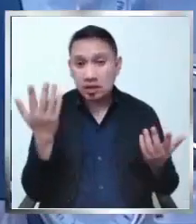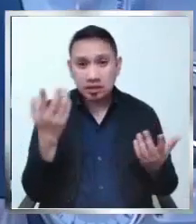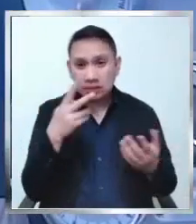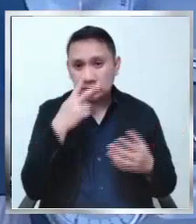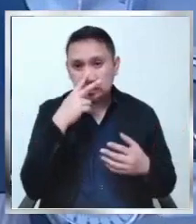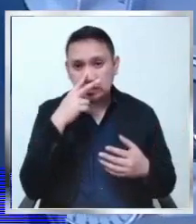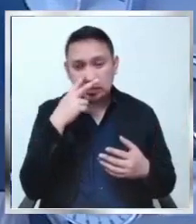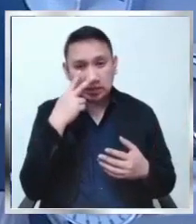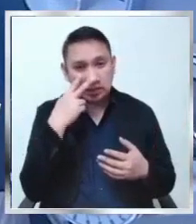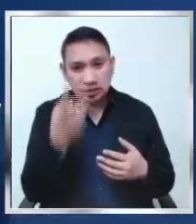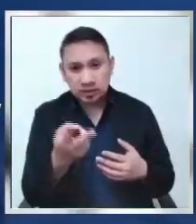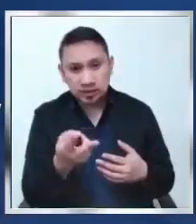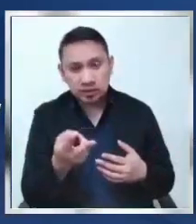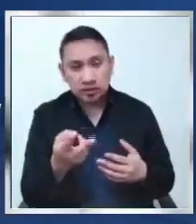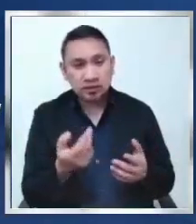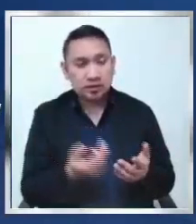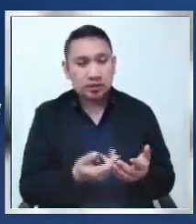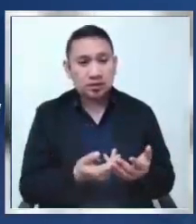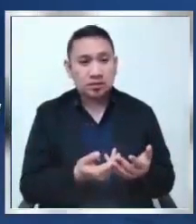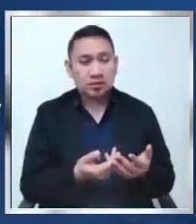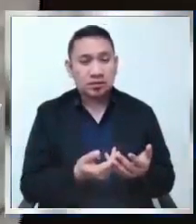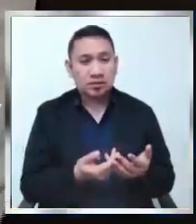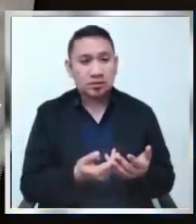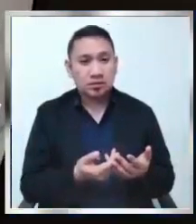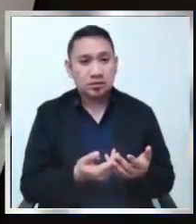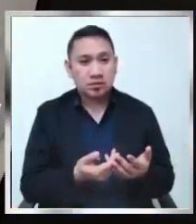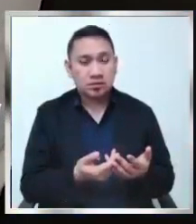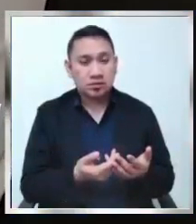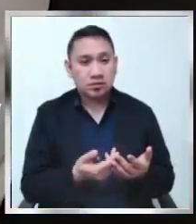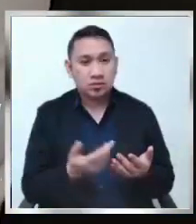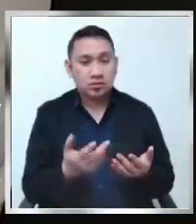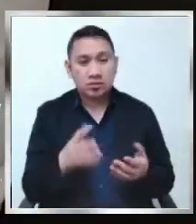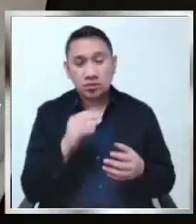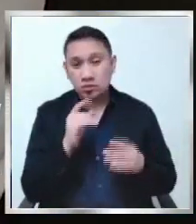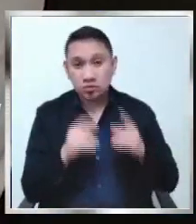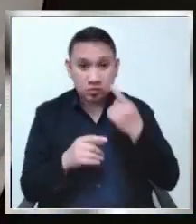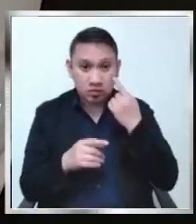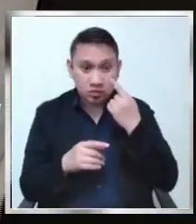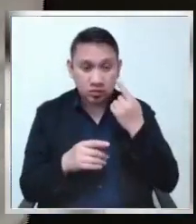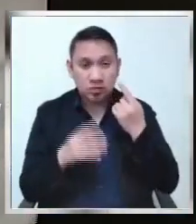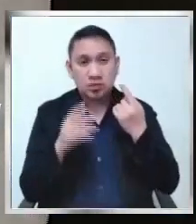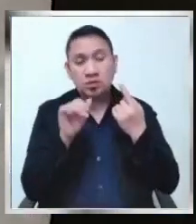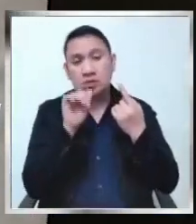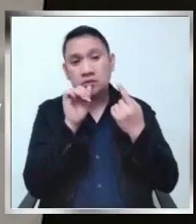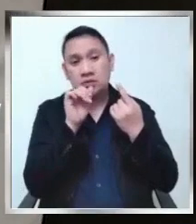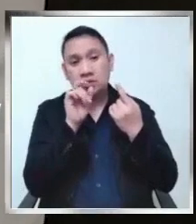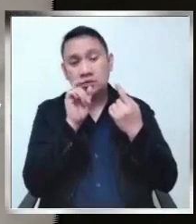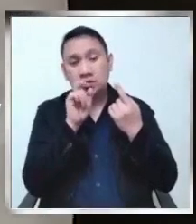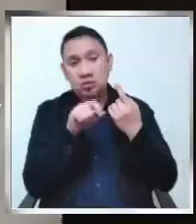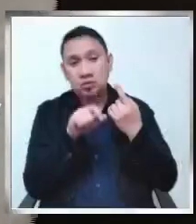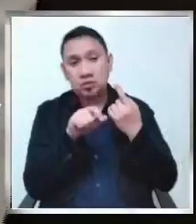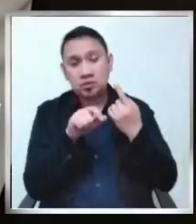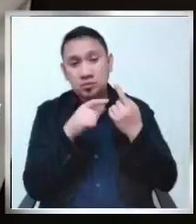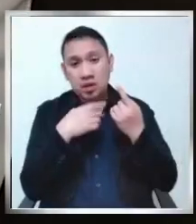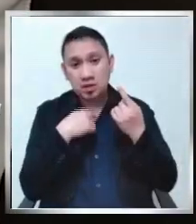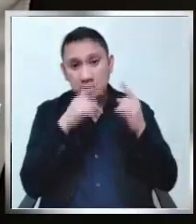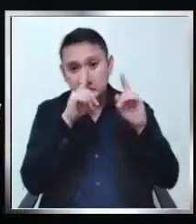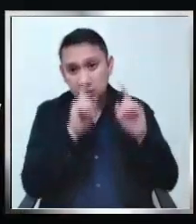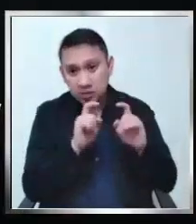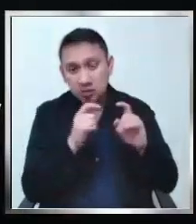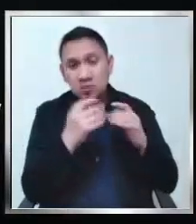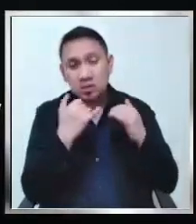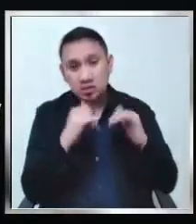tinatawag nating absolute glaucoma y Yung left eye niya yan yung nung tinest ko may nakikita pa siyang